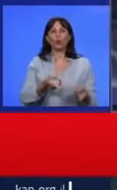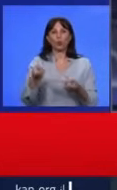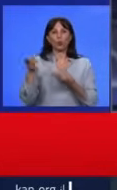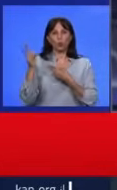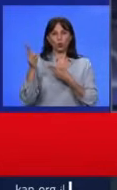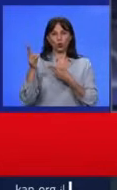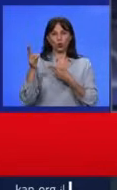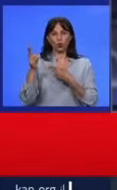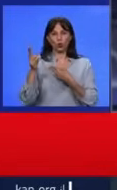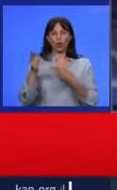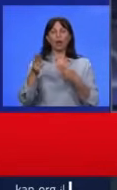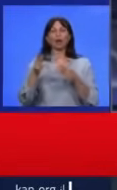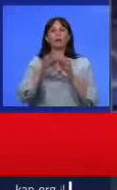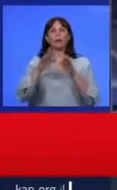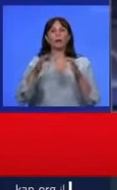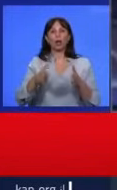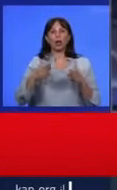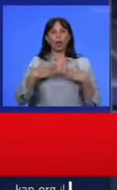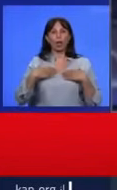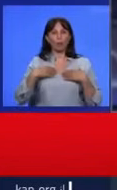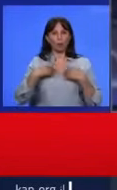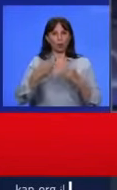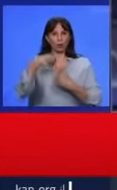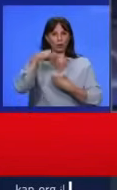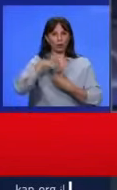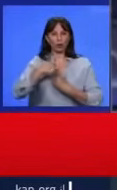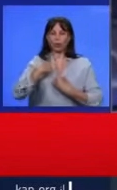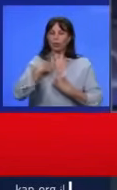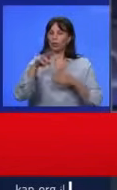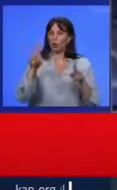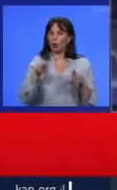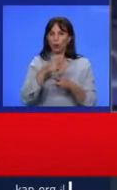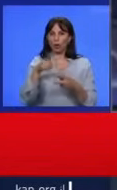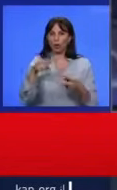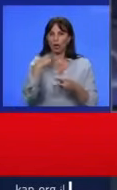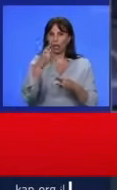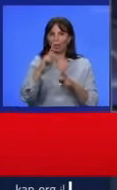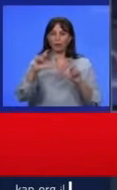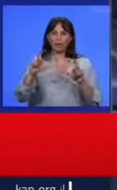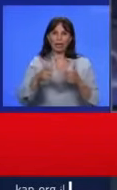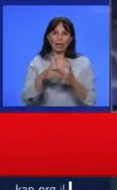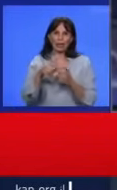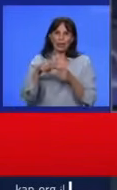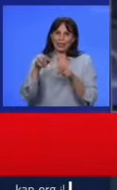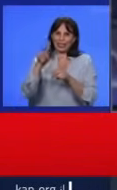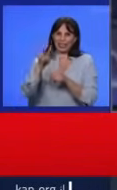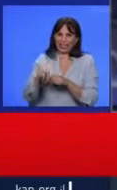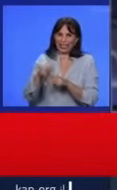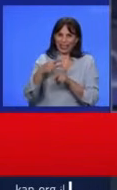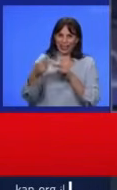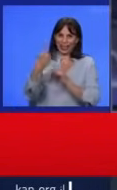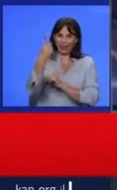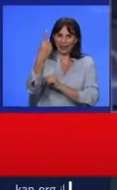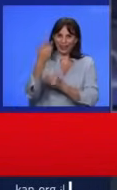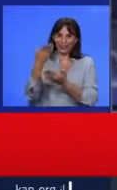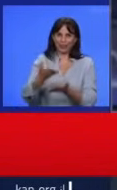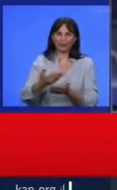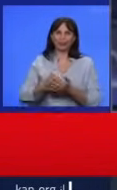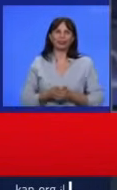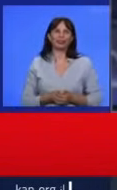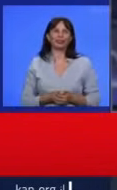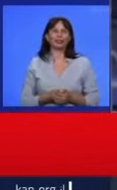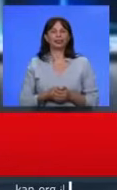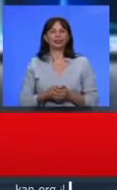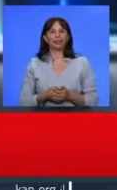במחלקה לבריאות נפש, אני לא אגיד באיזה כלא. יש רק אחת כזו. טוב, יפה. אני חייב לומר עוד דבר שהוא